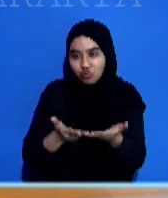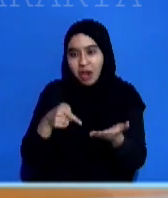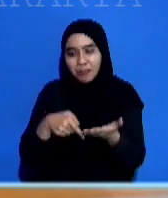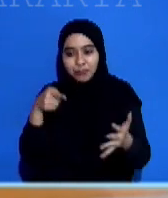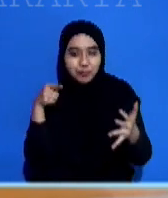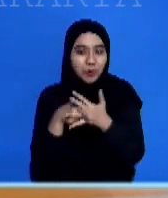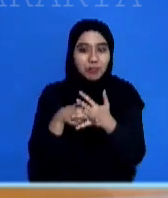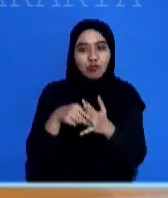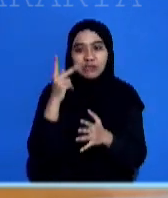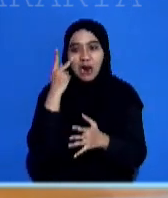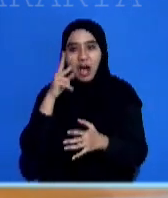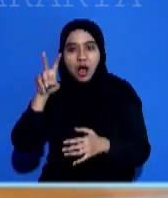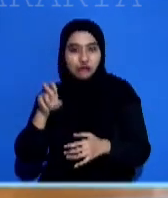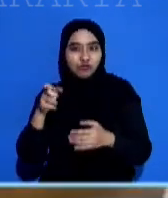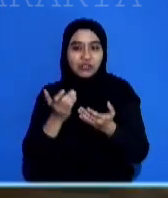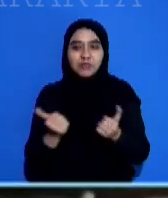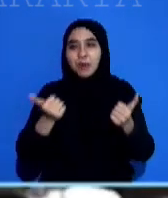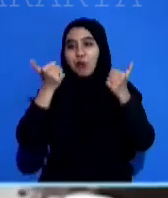mensukseskan gelaran